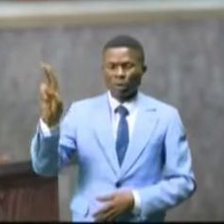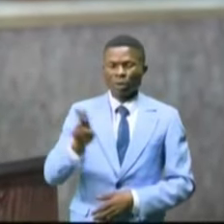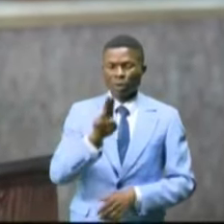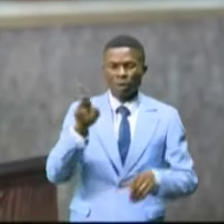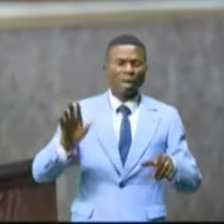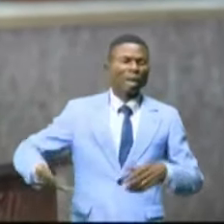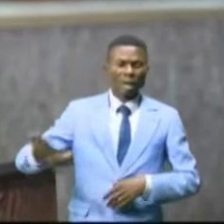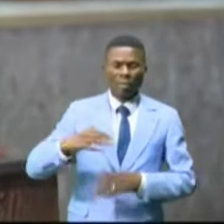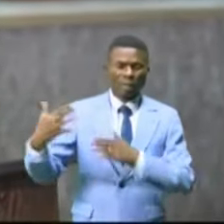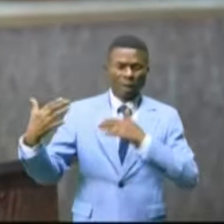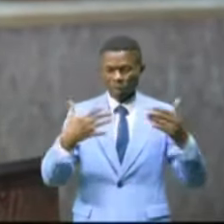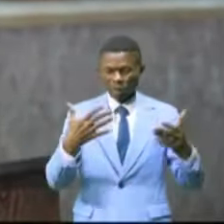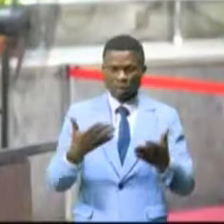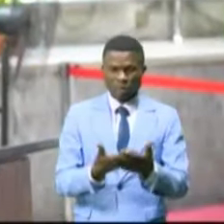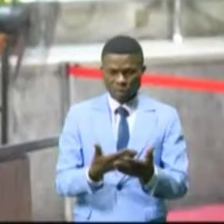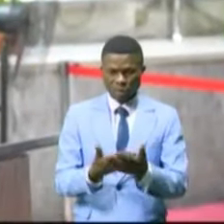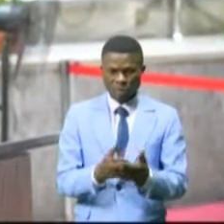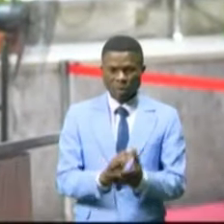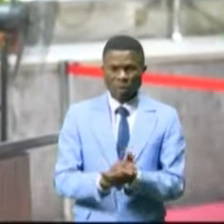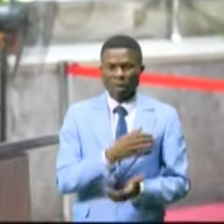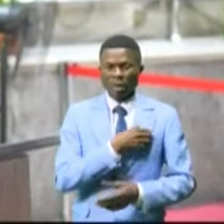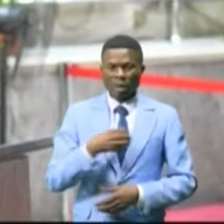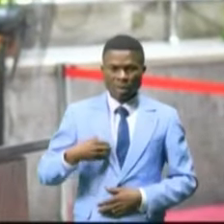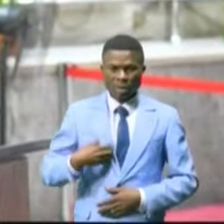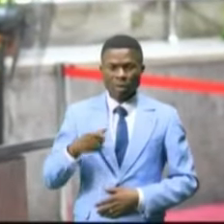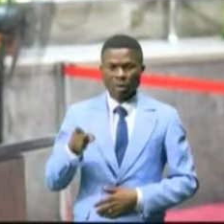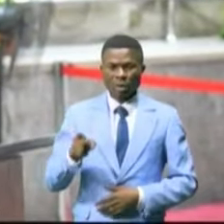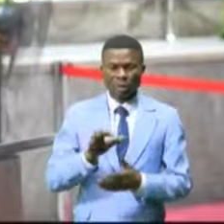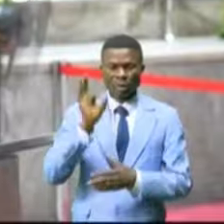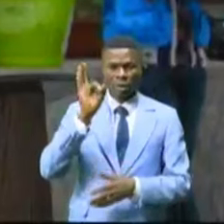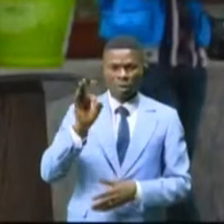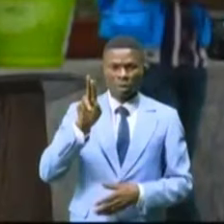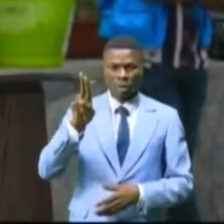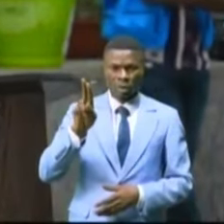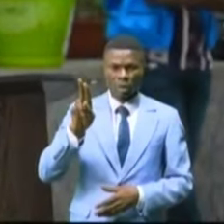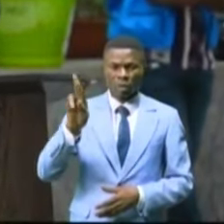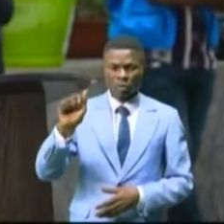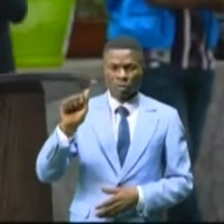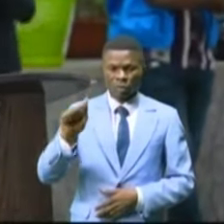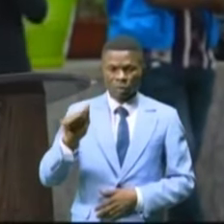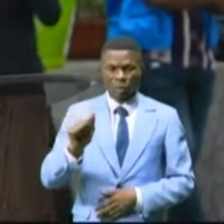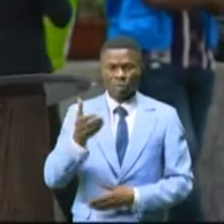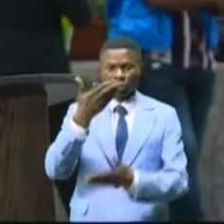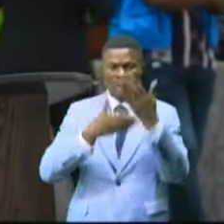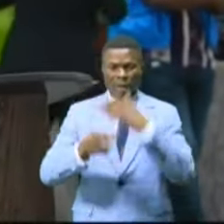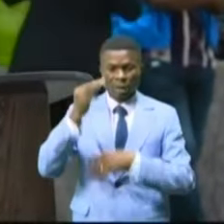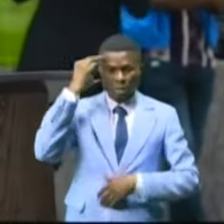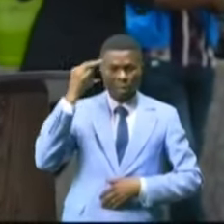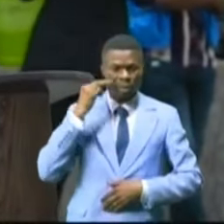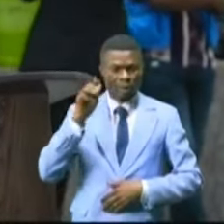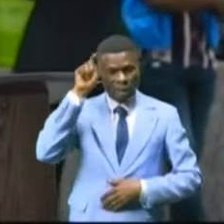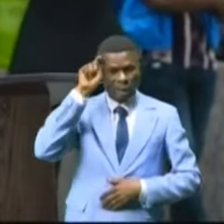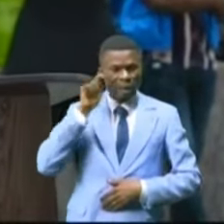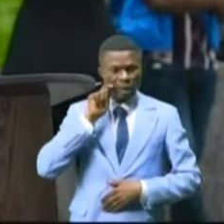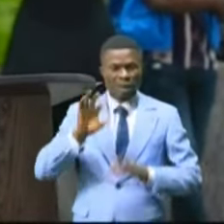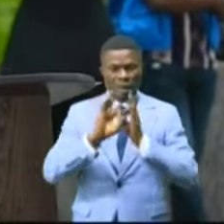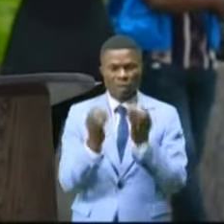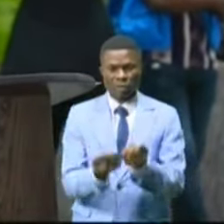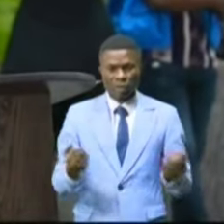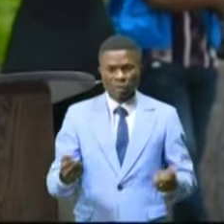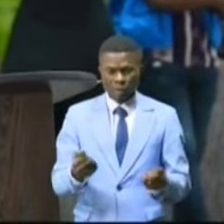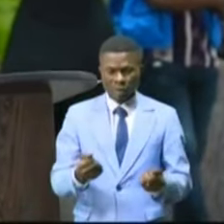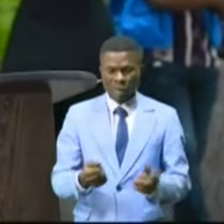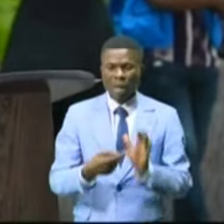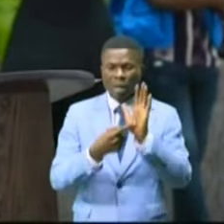où il y a eu des guerres. Catherine Katungu-Fora, représentante de la ministre du Genre, Famille et Enfants, est revenue sur les efforts fournis